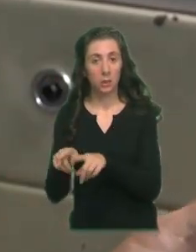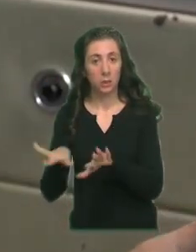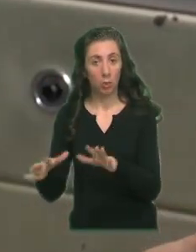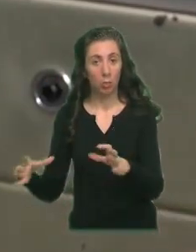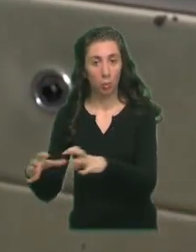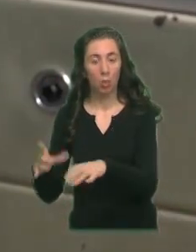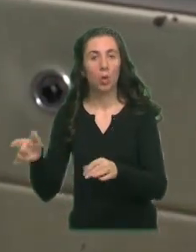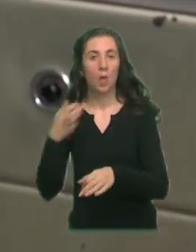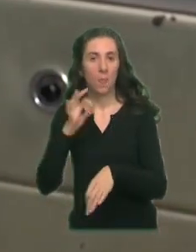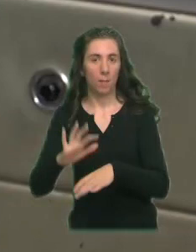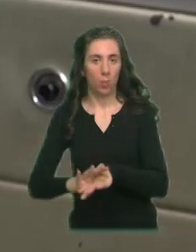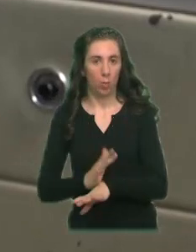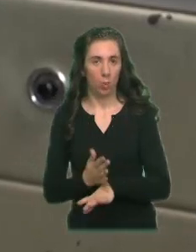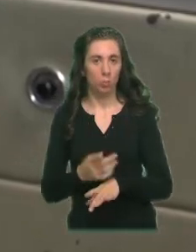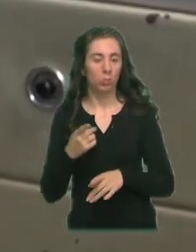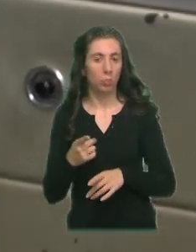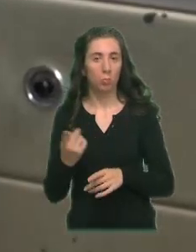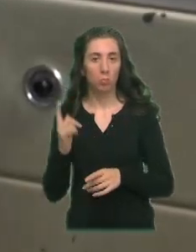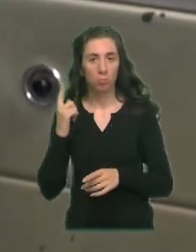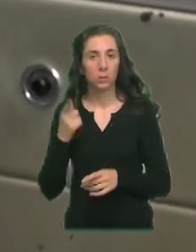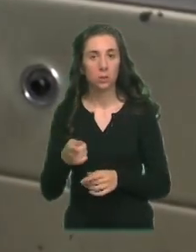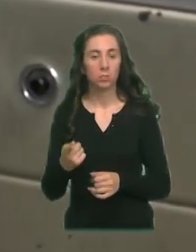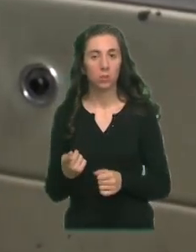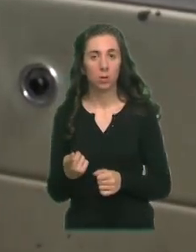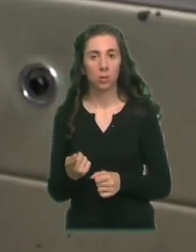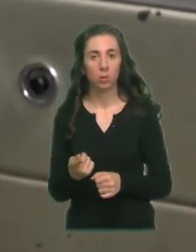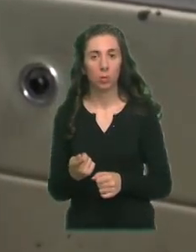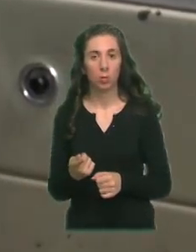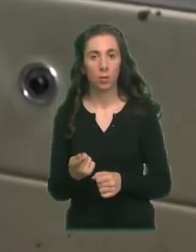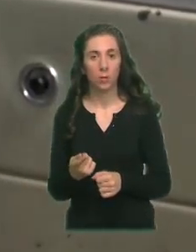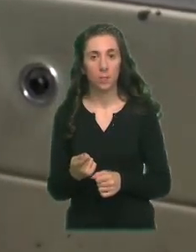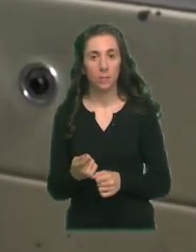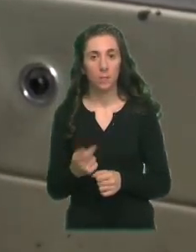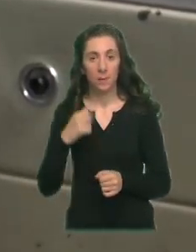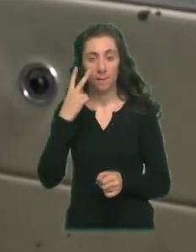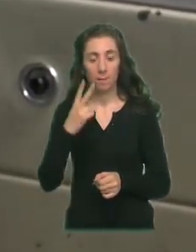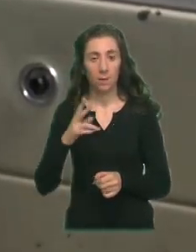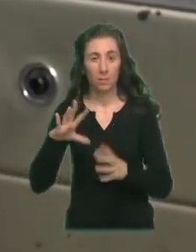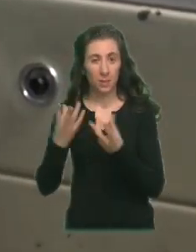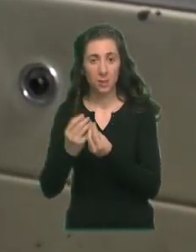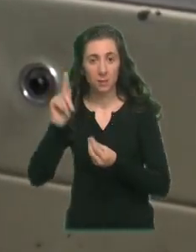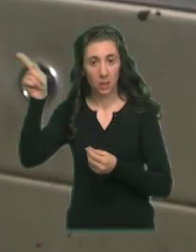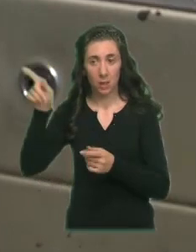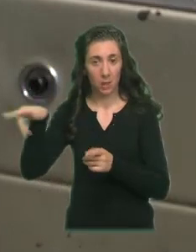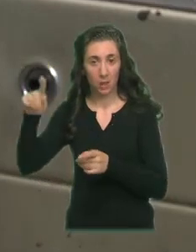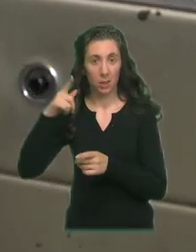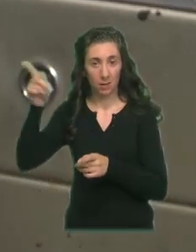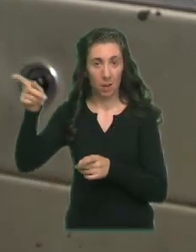ljudima onda se najbolje i osjećaš, i to je vjerojatno to, jer oni, vidim da svi oni da su